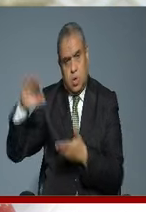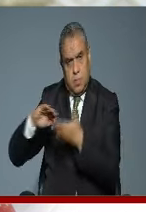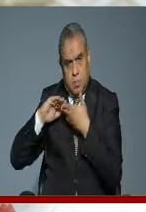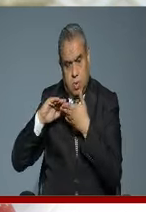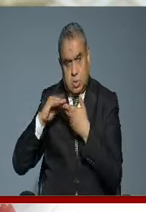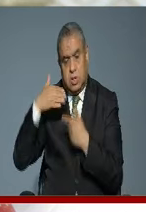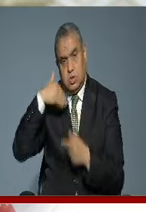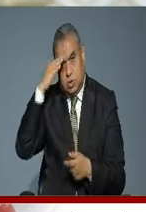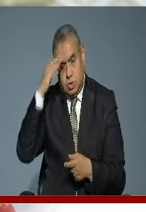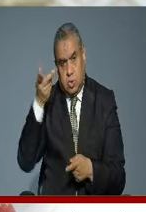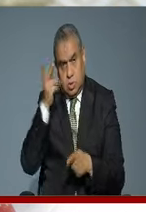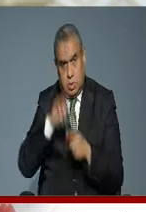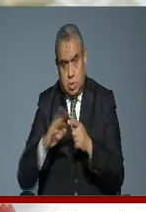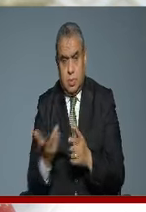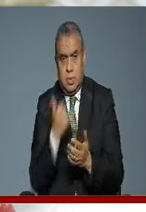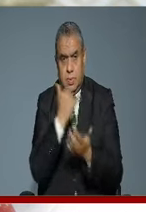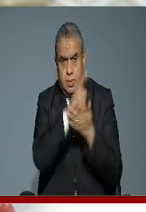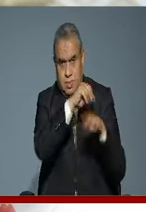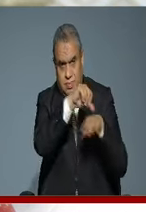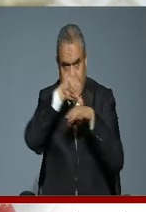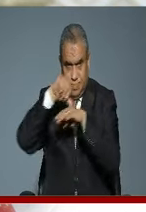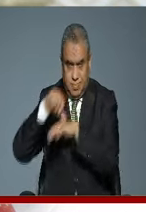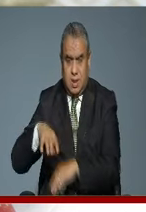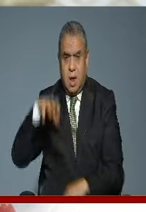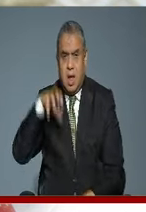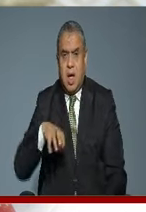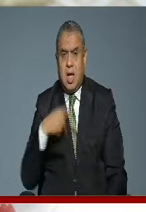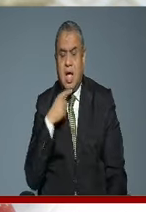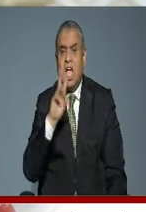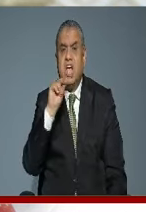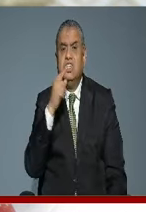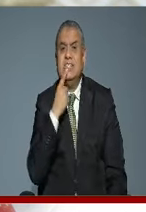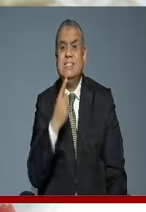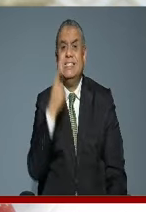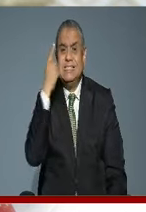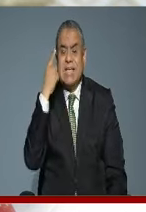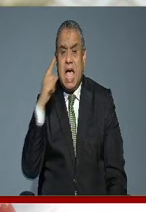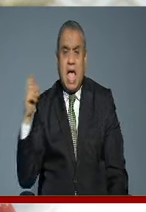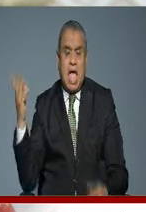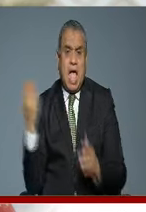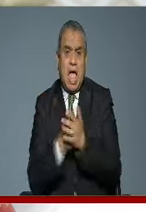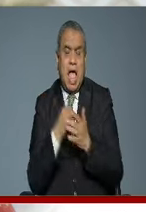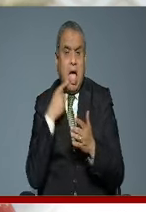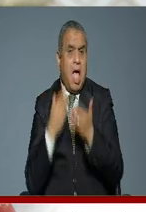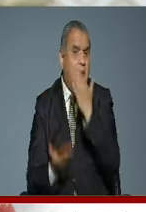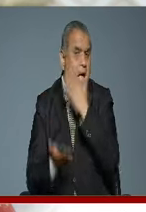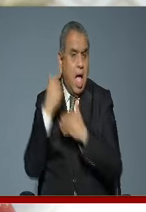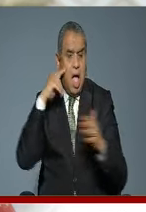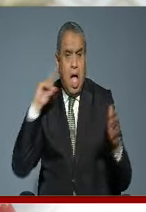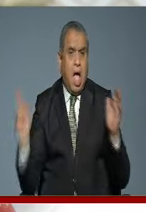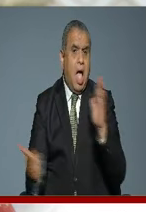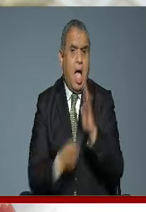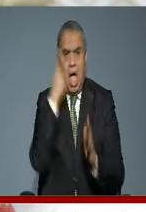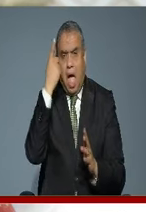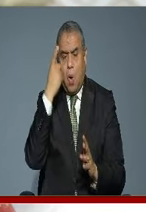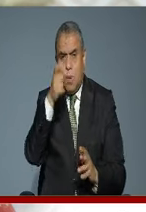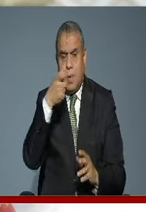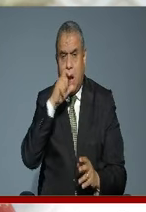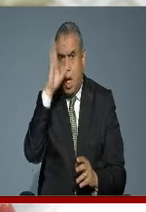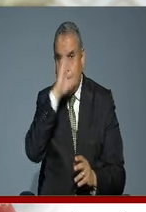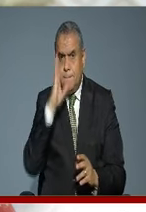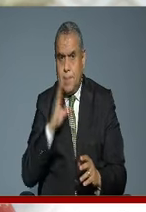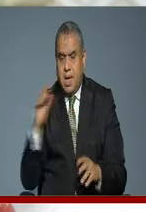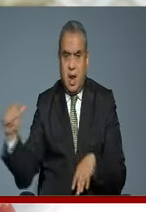يسعدني أن أعود إلى القاهرة بعد مرور 20 عاما عن زيارتي كأول رئيس برازيلي